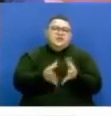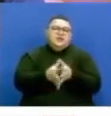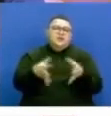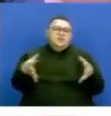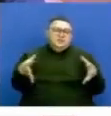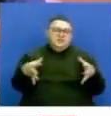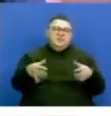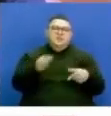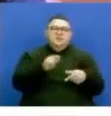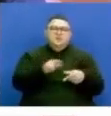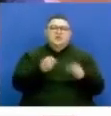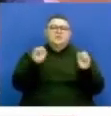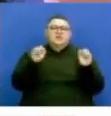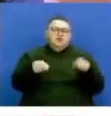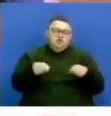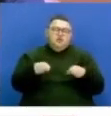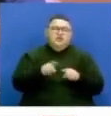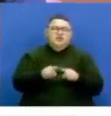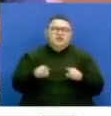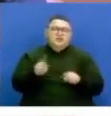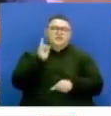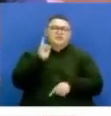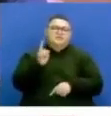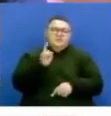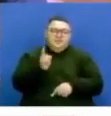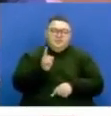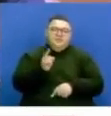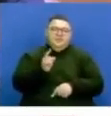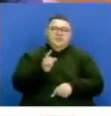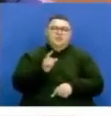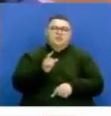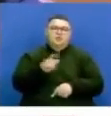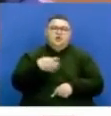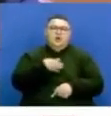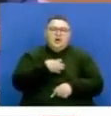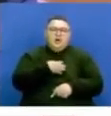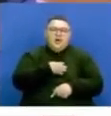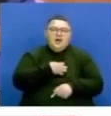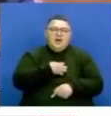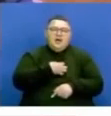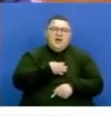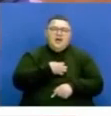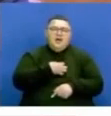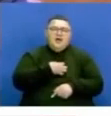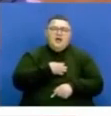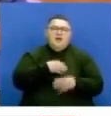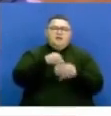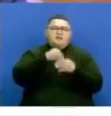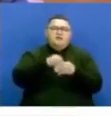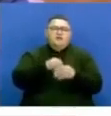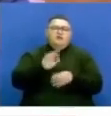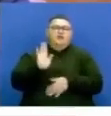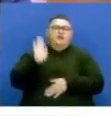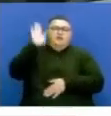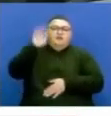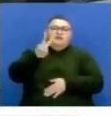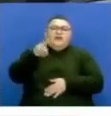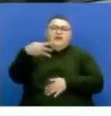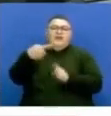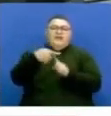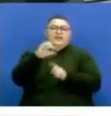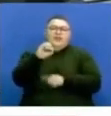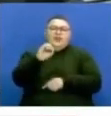PBB saat ini menyetujui, namun karena hak voting, hak veto dari Amerika Serikat yang menolak